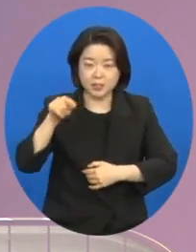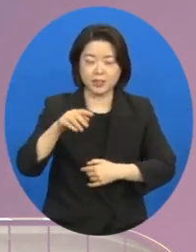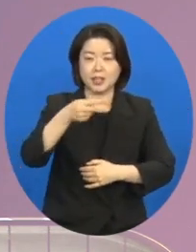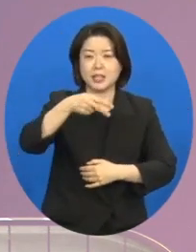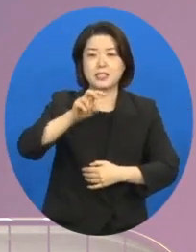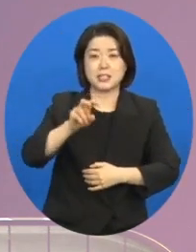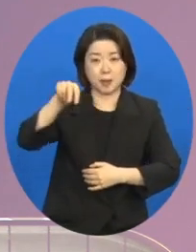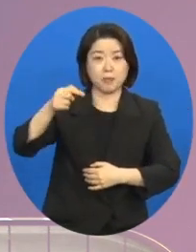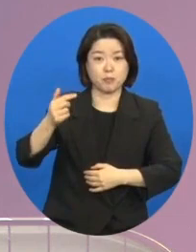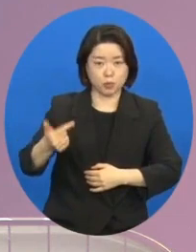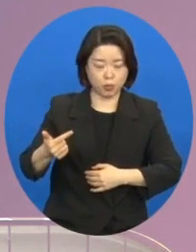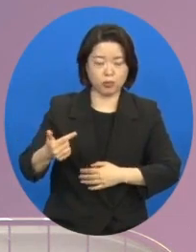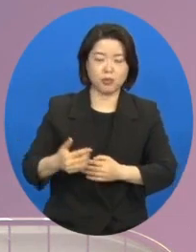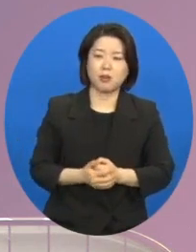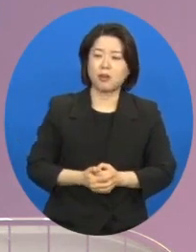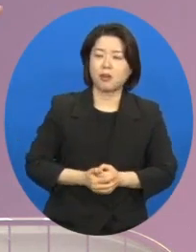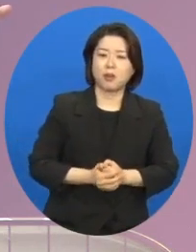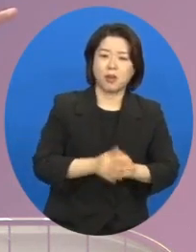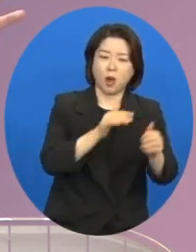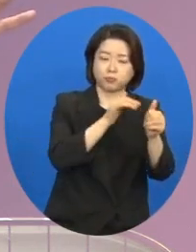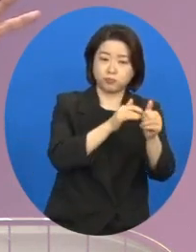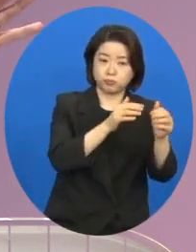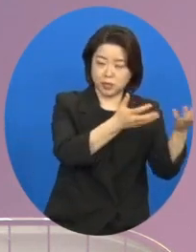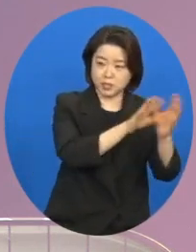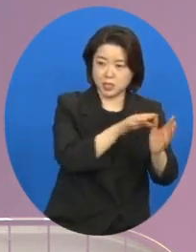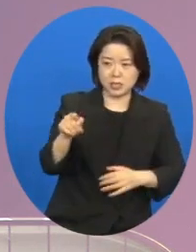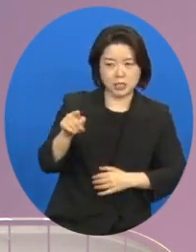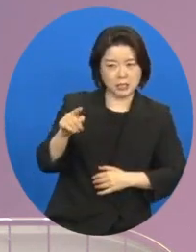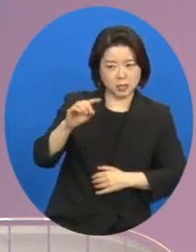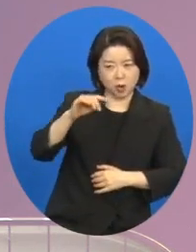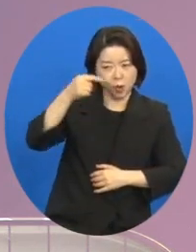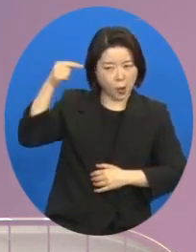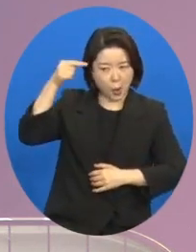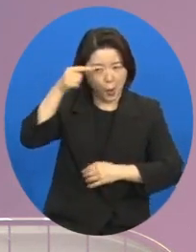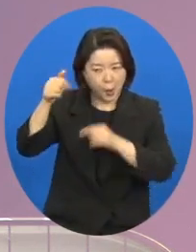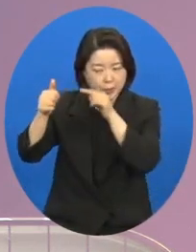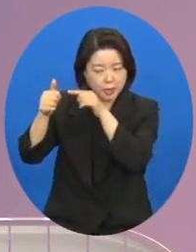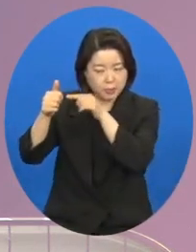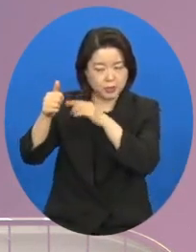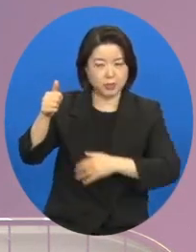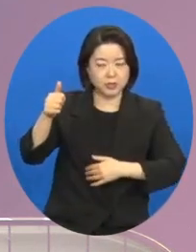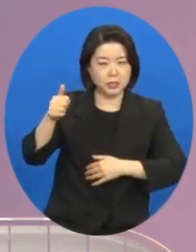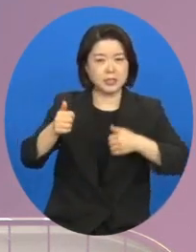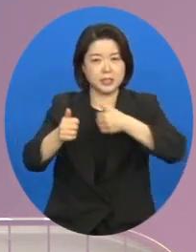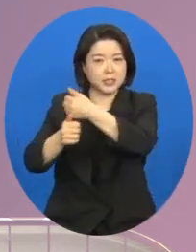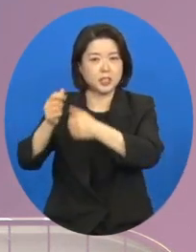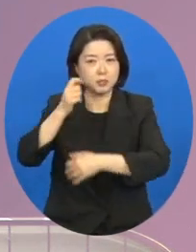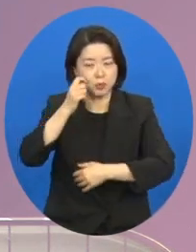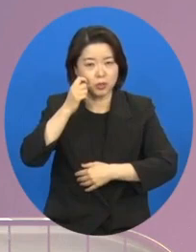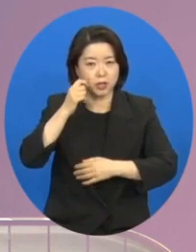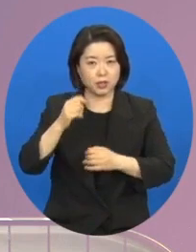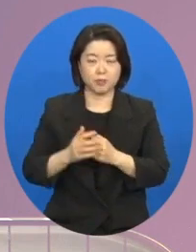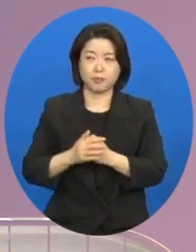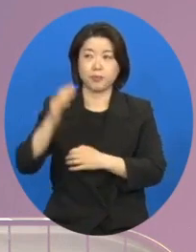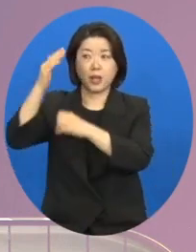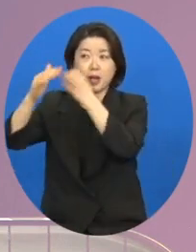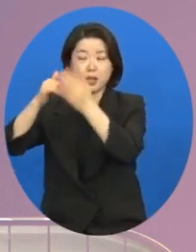도무지 이 삼손을 이길 수가 없는 거예요. 이스라엘을 건드릴 수가 없는 거예요. 왜 하나님이 삼손에게 이걸 주셨는가? 그가